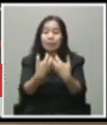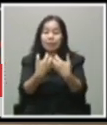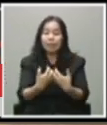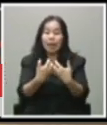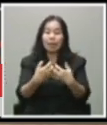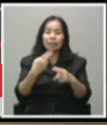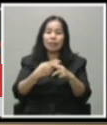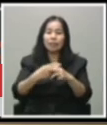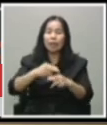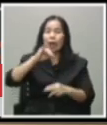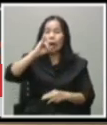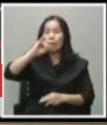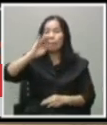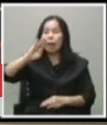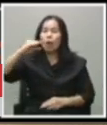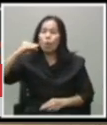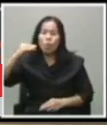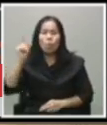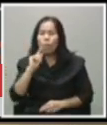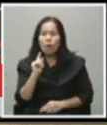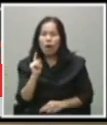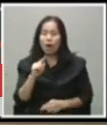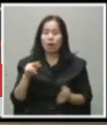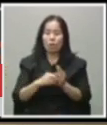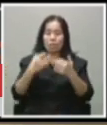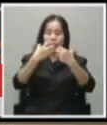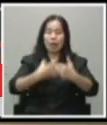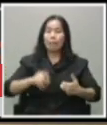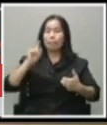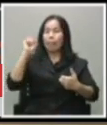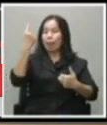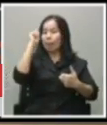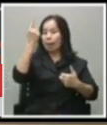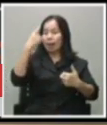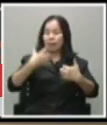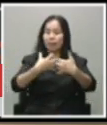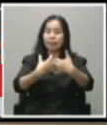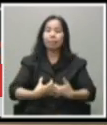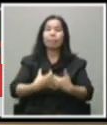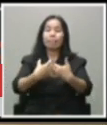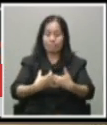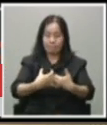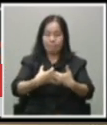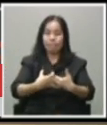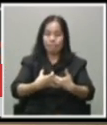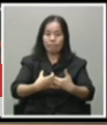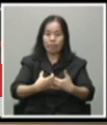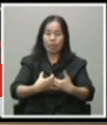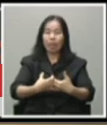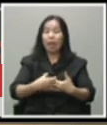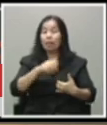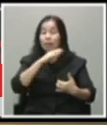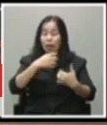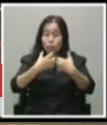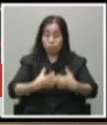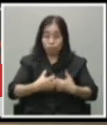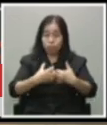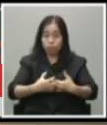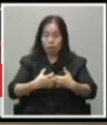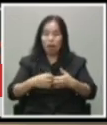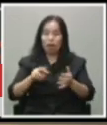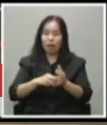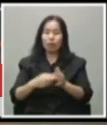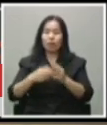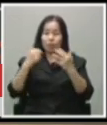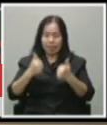ผมขออนุญาตเรียนท่านประธานก็คือเป็นเครื่องมือสมัยใหม่ครับเรียนว่าตั้งแต่เกิดเหตุนายวันวันท่